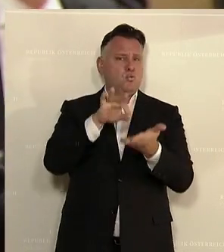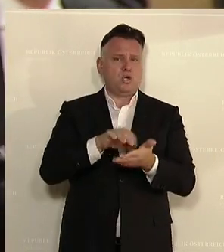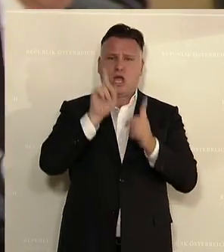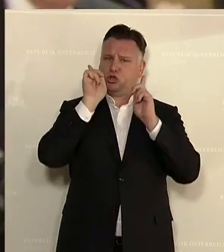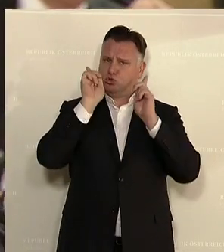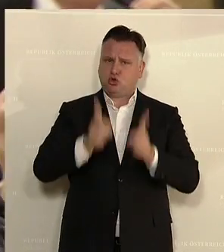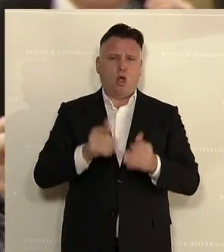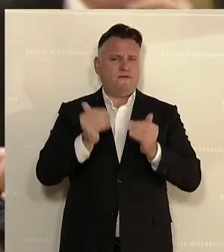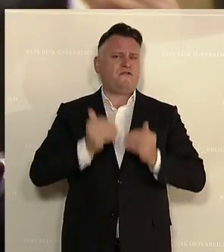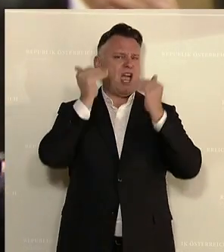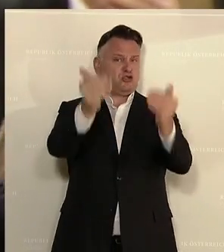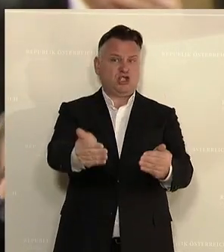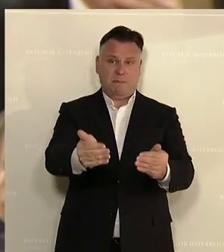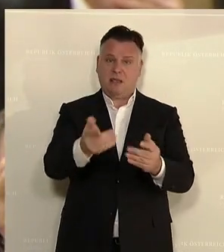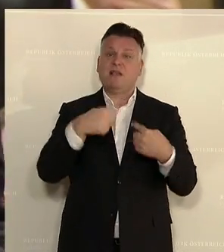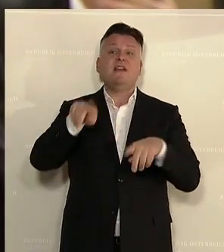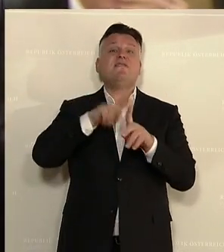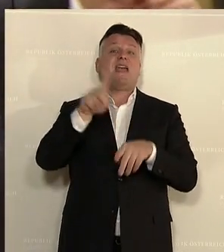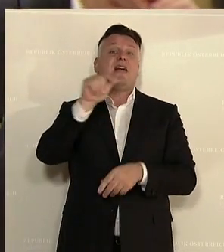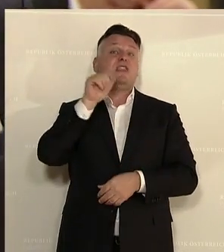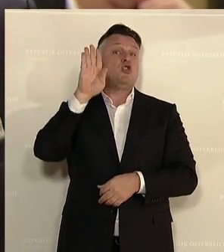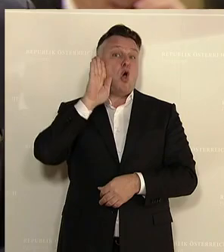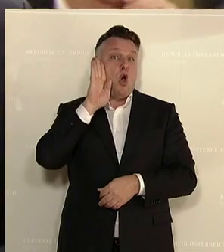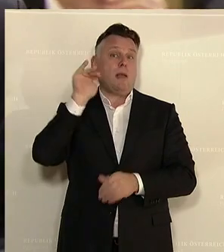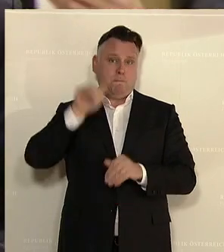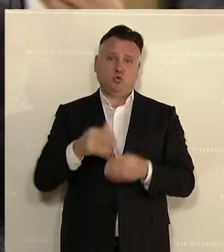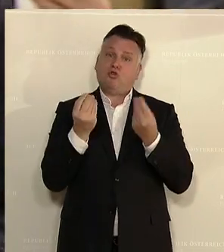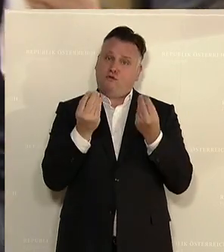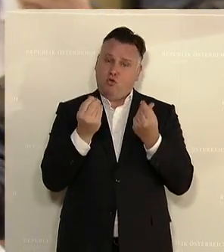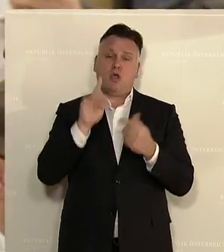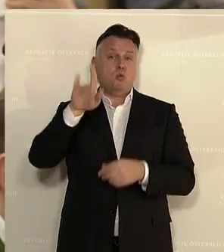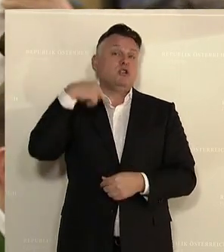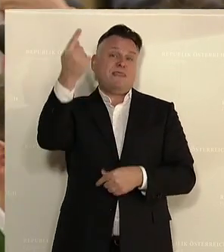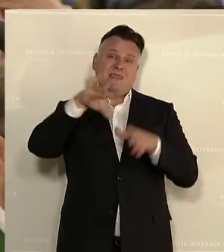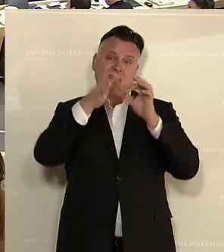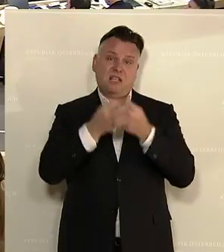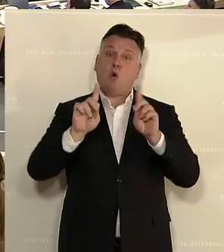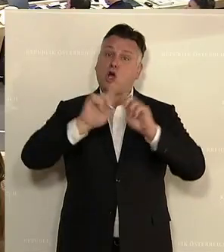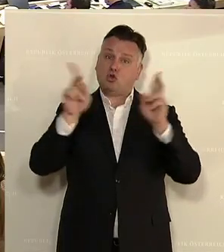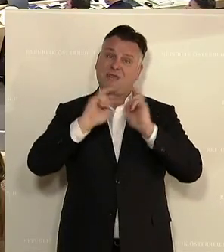Tagesordnungspunkte. Und wie gesagt, wer nicht hören kann, muss fühlen. Und da müssen wir nächste Woche eine Sondersitzung machen.